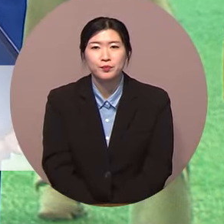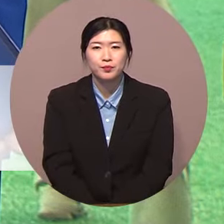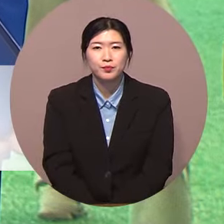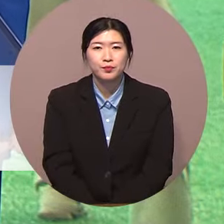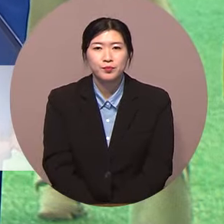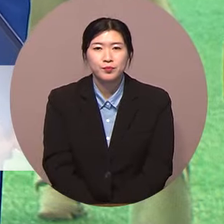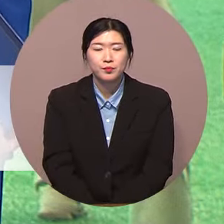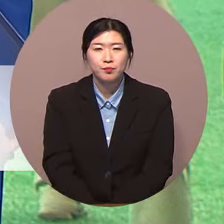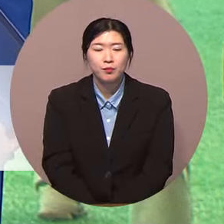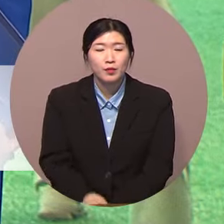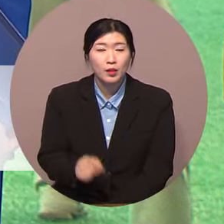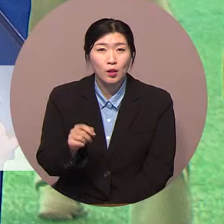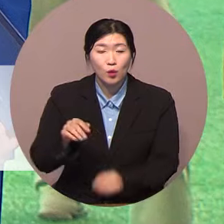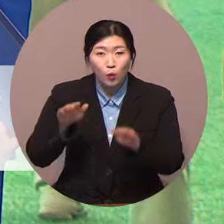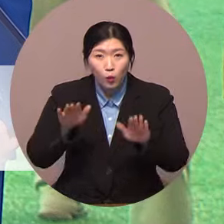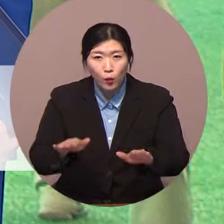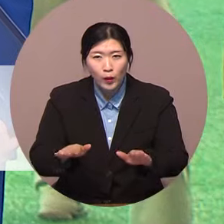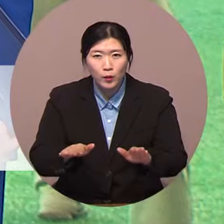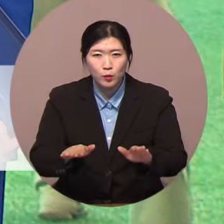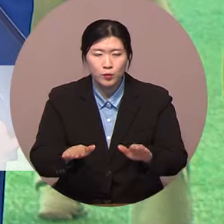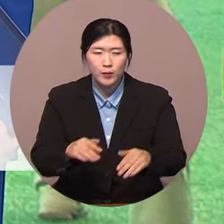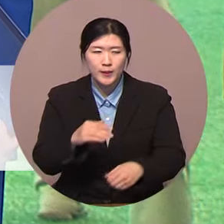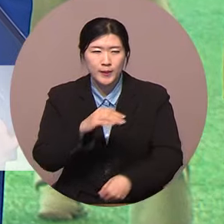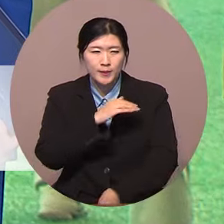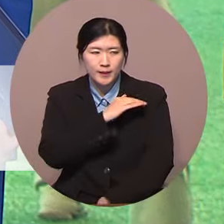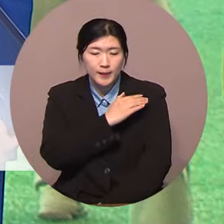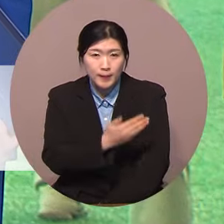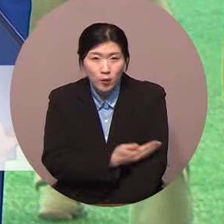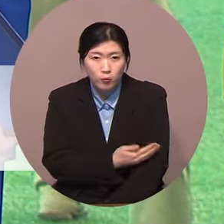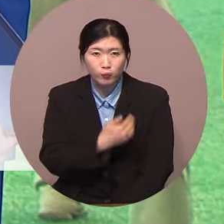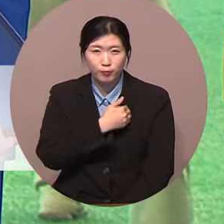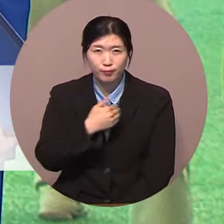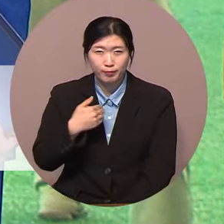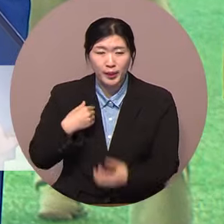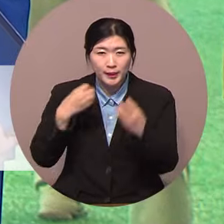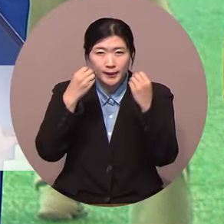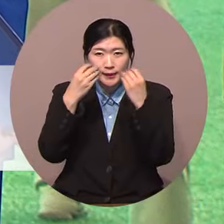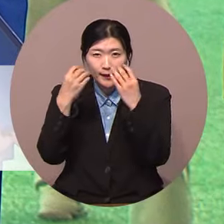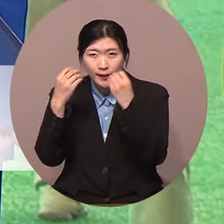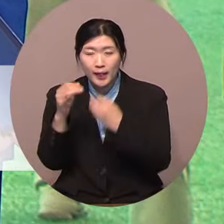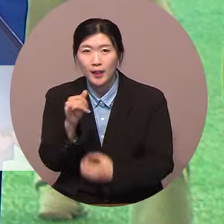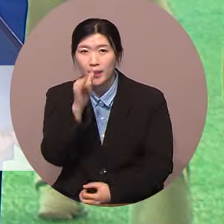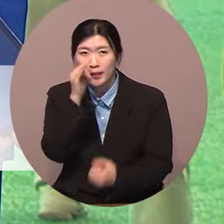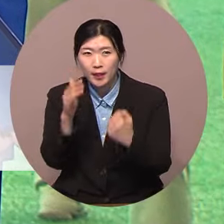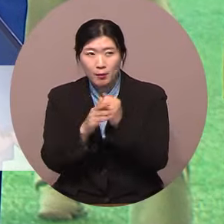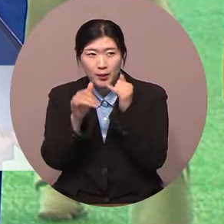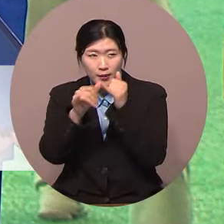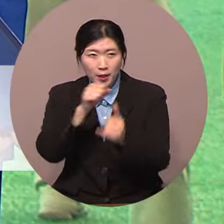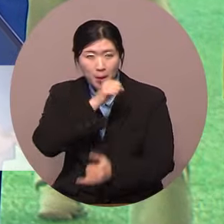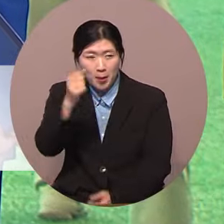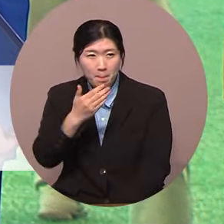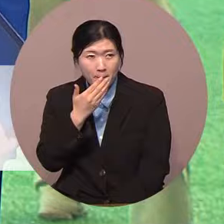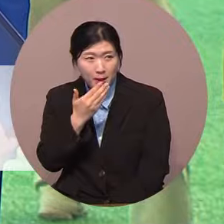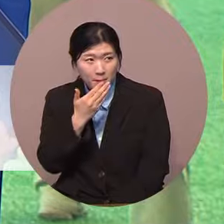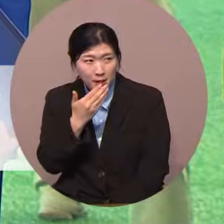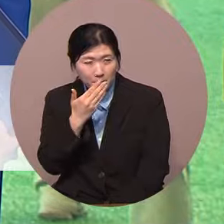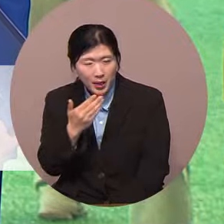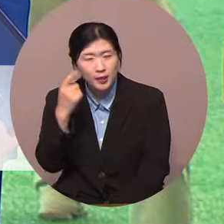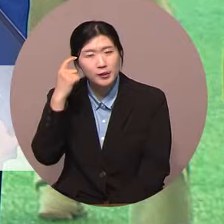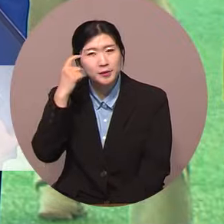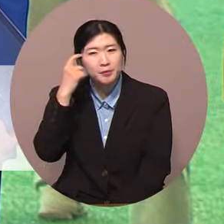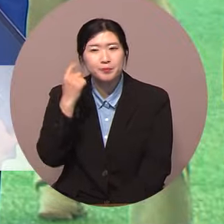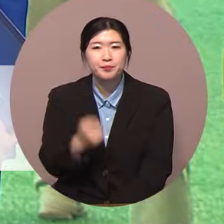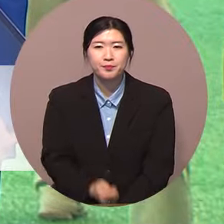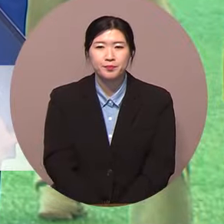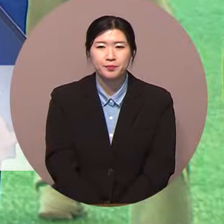풀었습니다. 한화는 올해도 잠재력이 풍부한 신인 선수들이 많아서 2년 연속 신인왕 배출을 기대하고 있습니다.